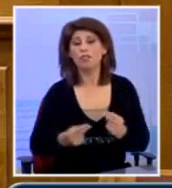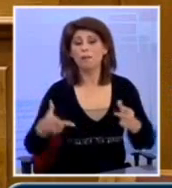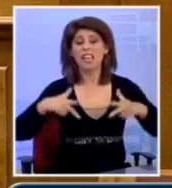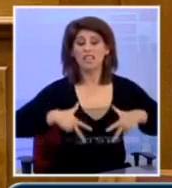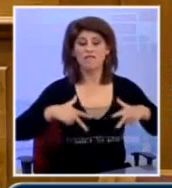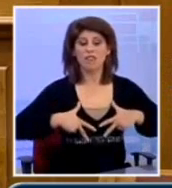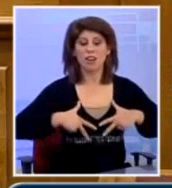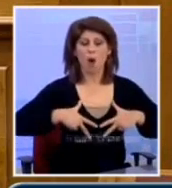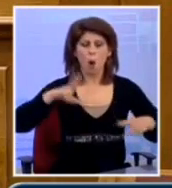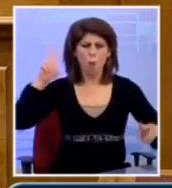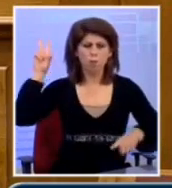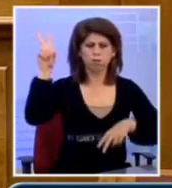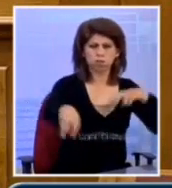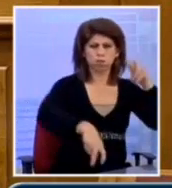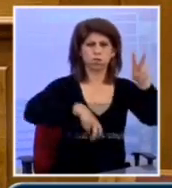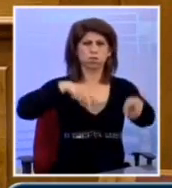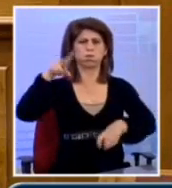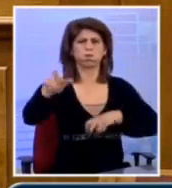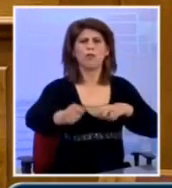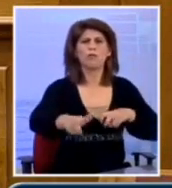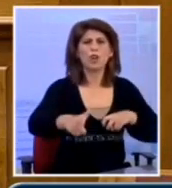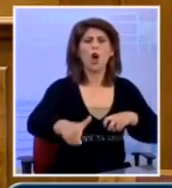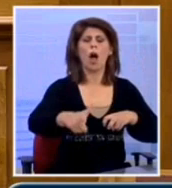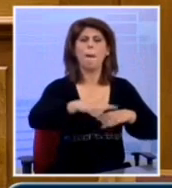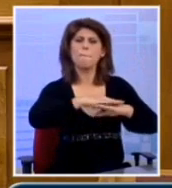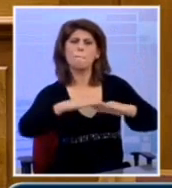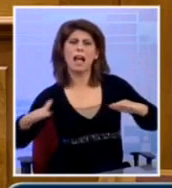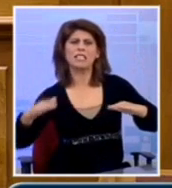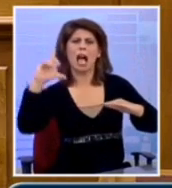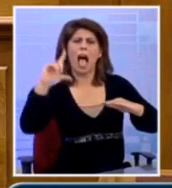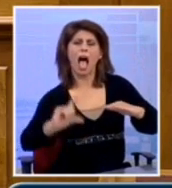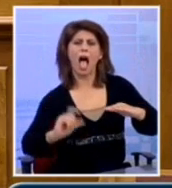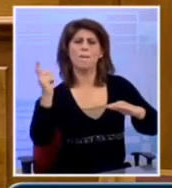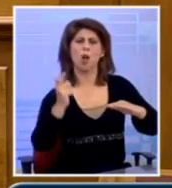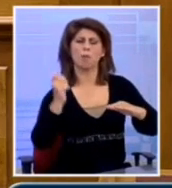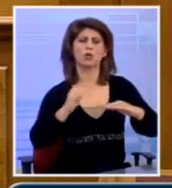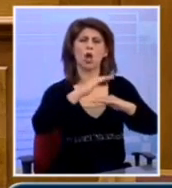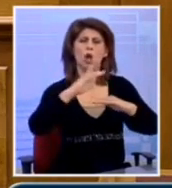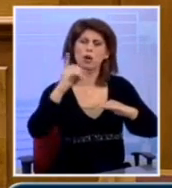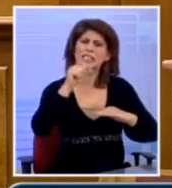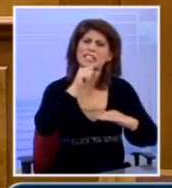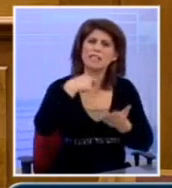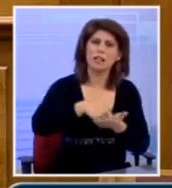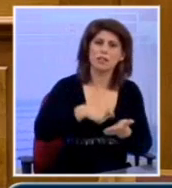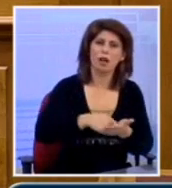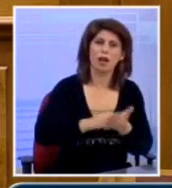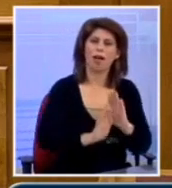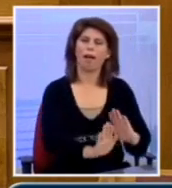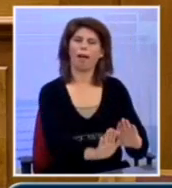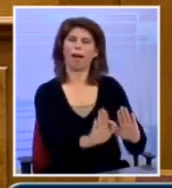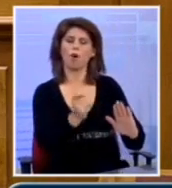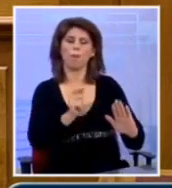λαιλάτισε τα στρώματα, τα χαμηλά, τα μεσαία, τους χαμηλόμισθους, τους συνταξιούχους, αλλά άφησε στο